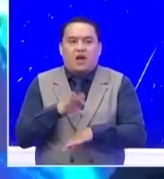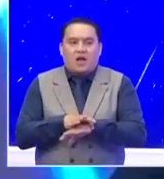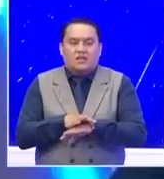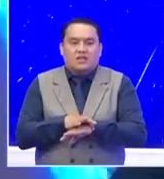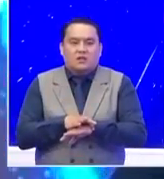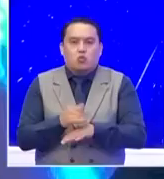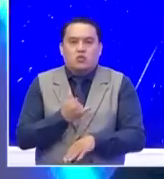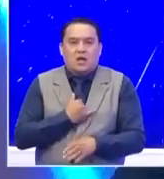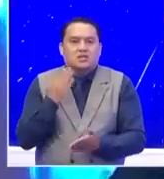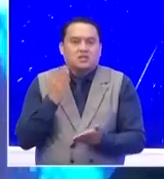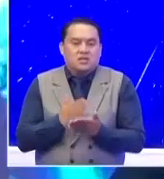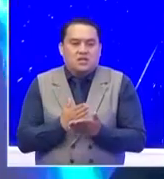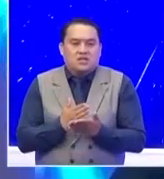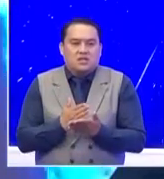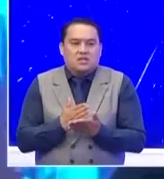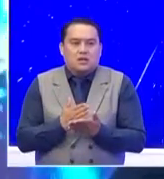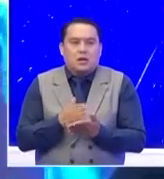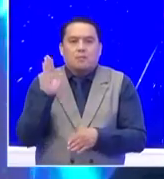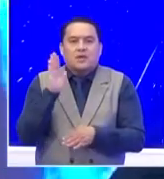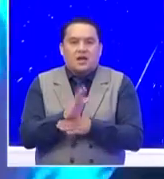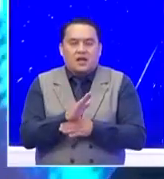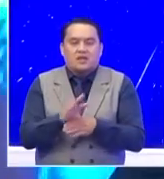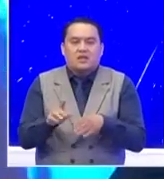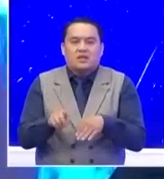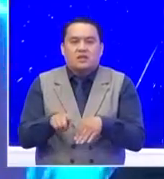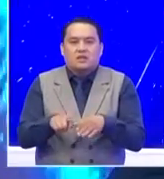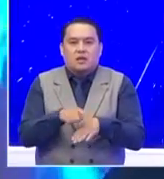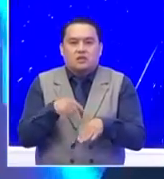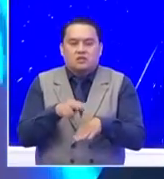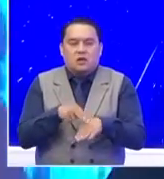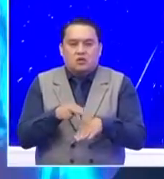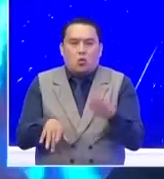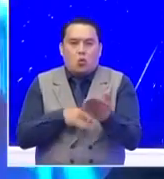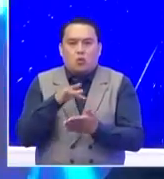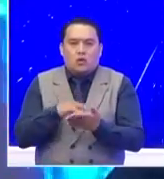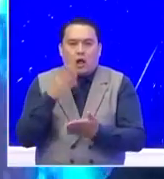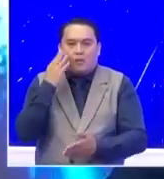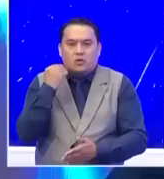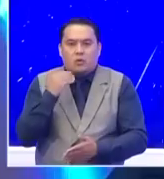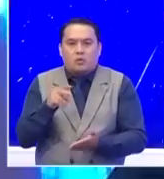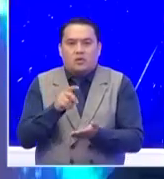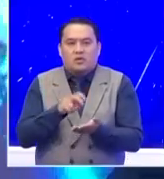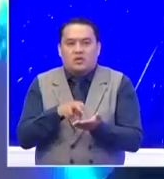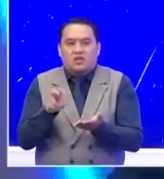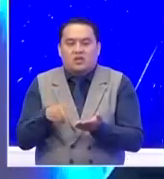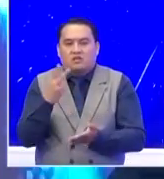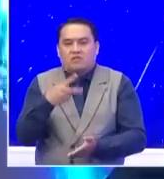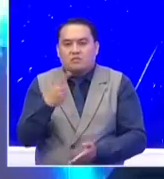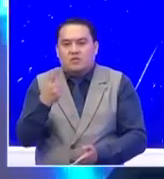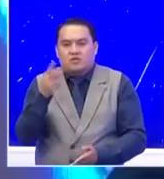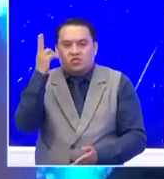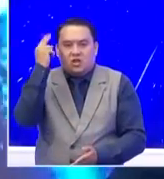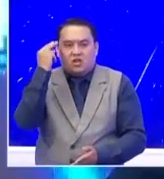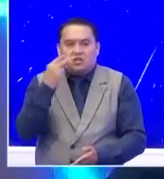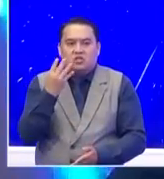и у нас имеется приказ начальника департамента полиции города Алматы, что Азамата был уволен 21 числа, то